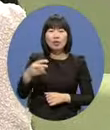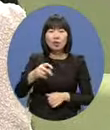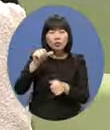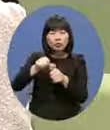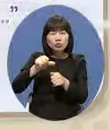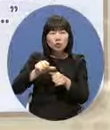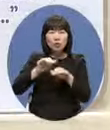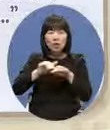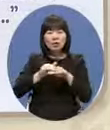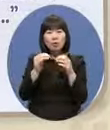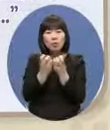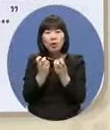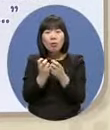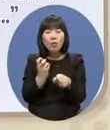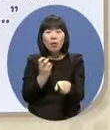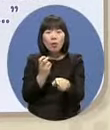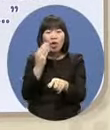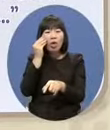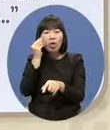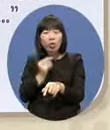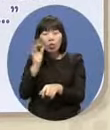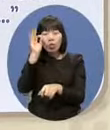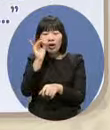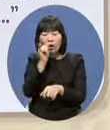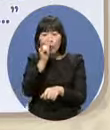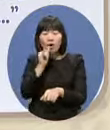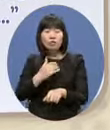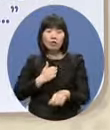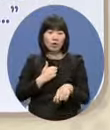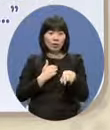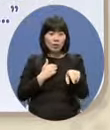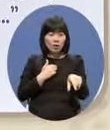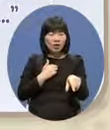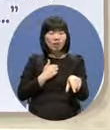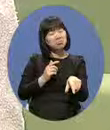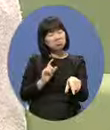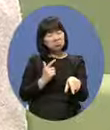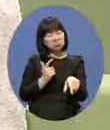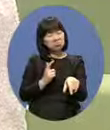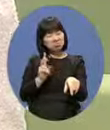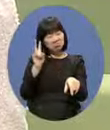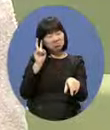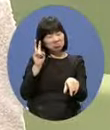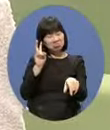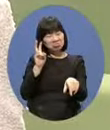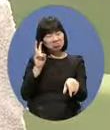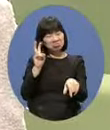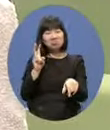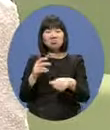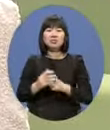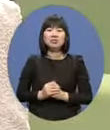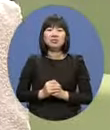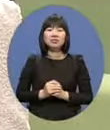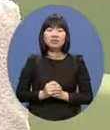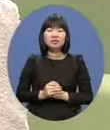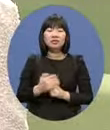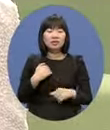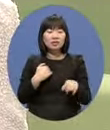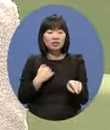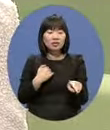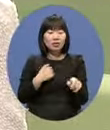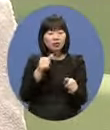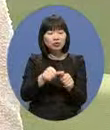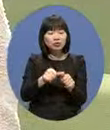해결 방법 아 좀 나이스 보이기는 해요 내가 너라면 그러지 않을 텐데 뭐 요거죠 예 내가 너한테